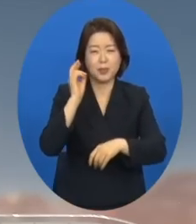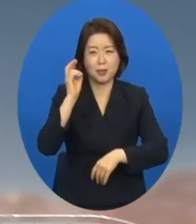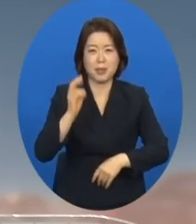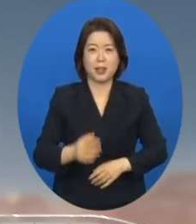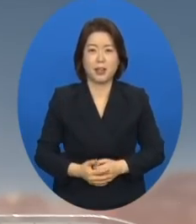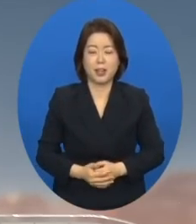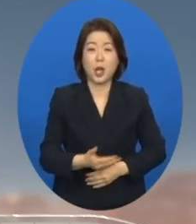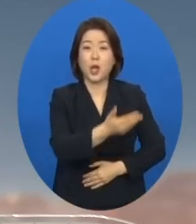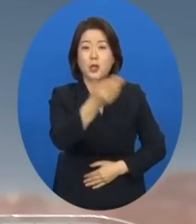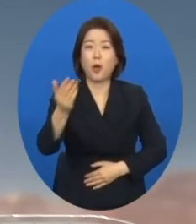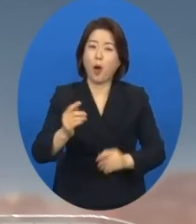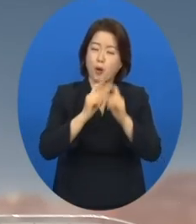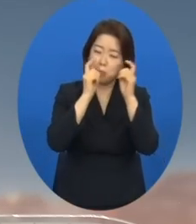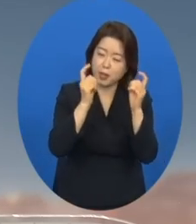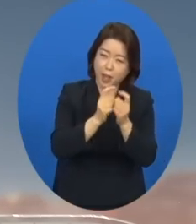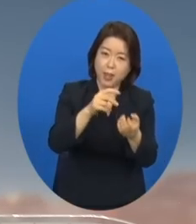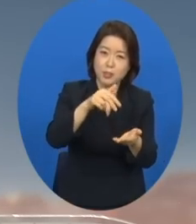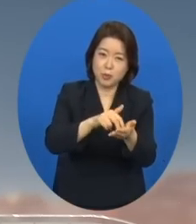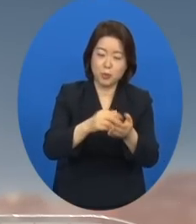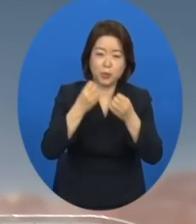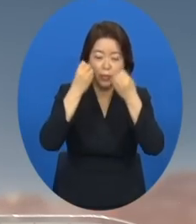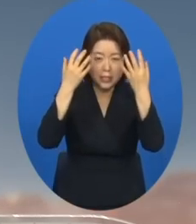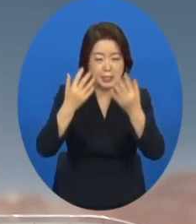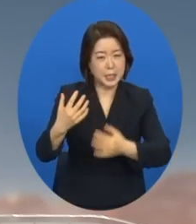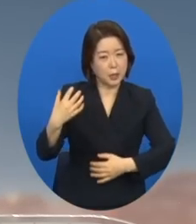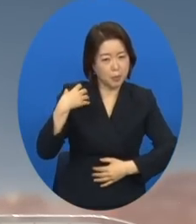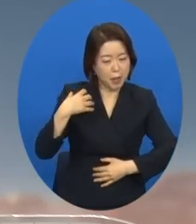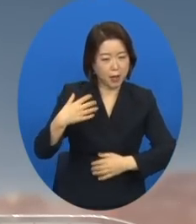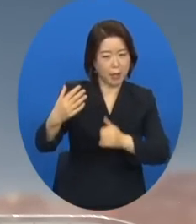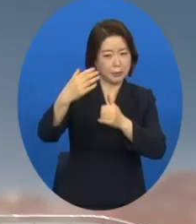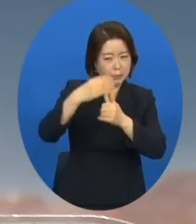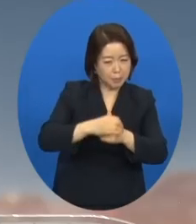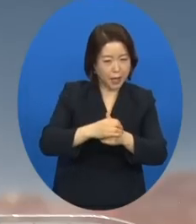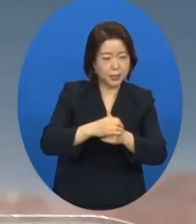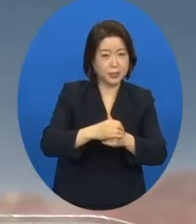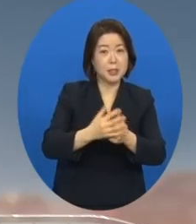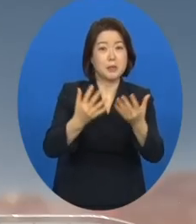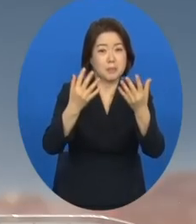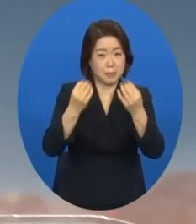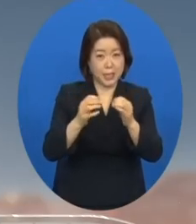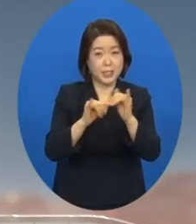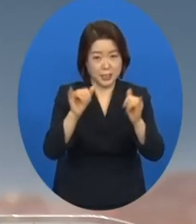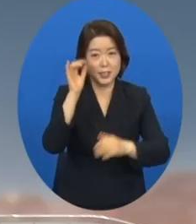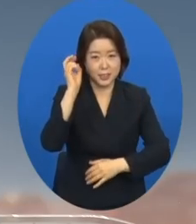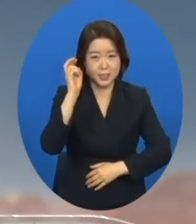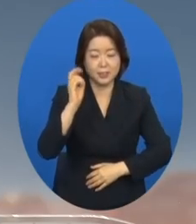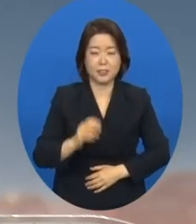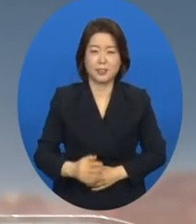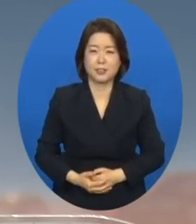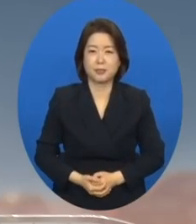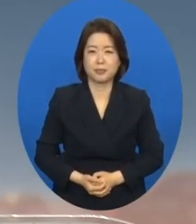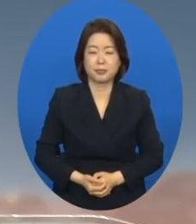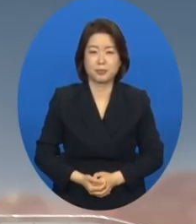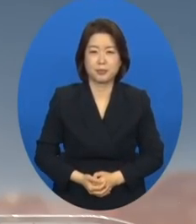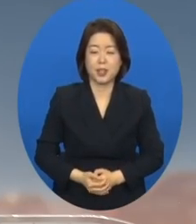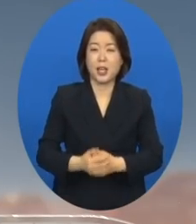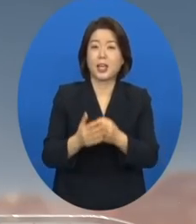여러분 개인적으로도 아마 새로운 사명과 역할을 맡으신 분들이 계실 거예요 그래서